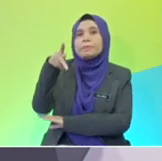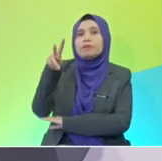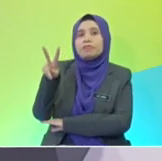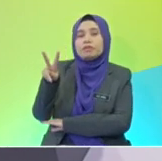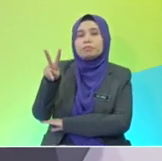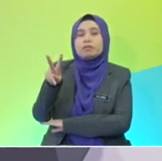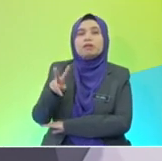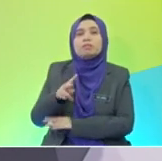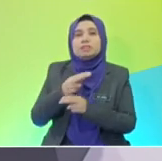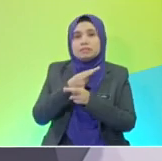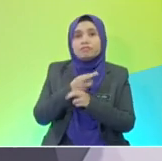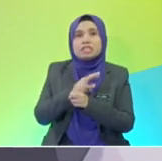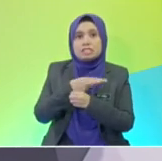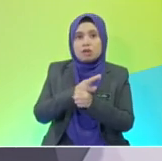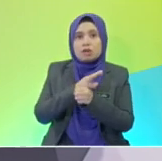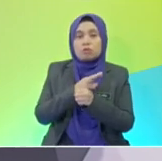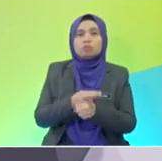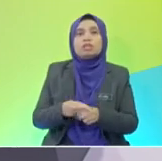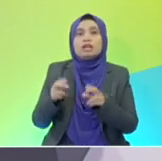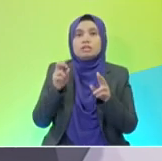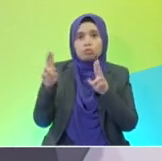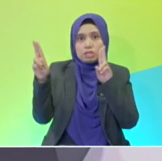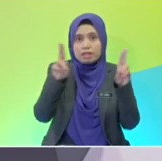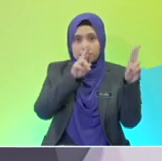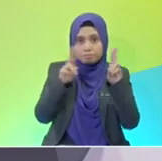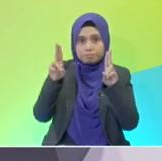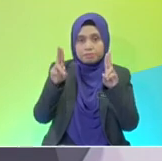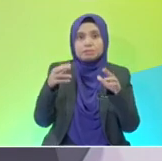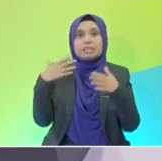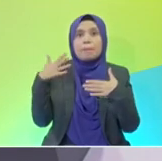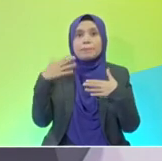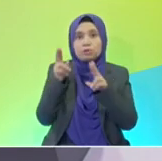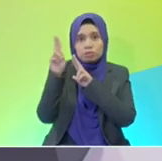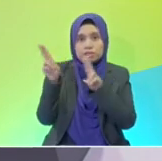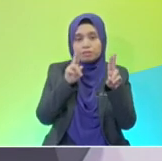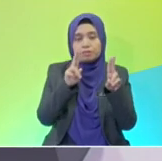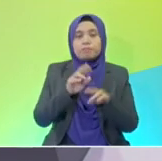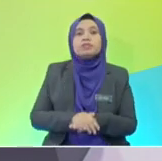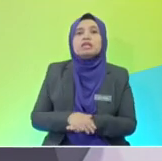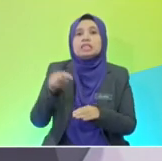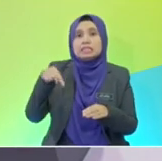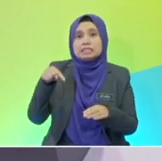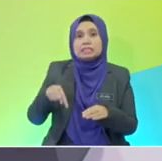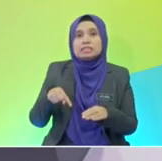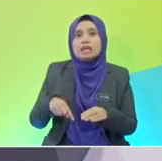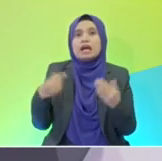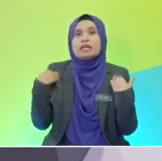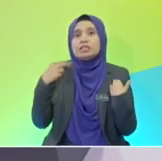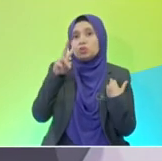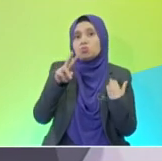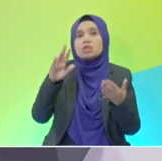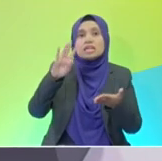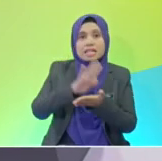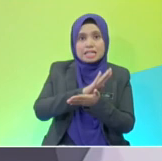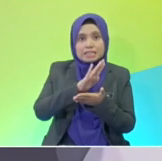menyejukan dan penyamanan udara 7108 oke di sini terdapat dua kertas